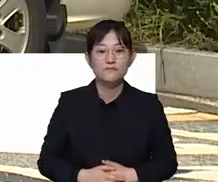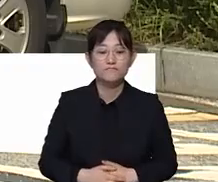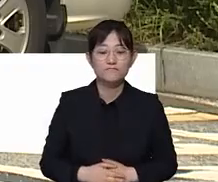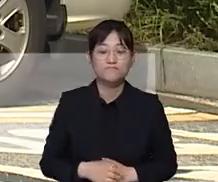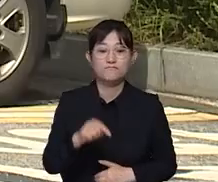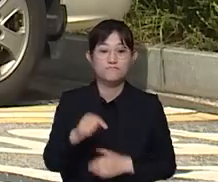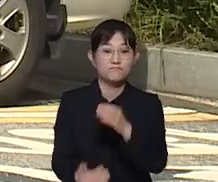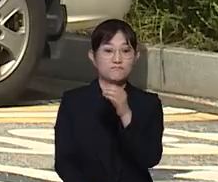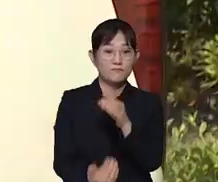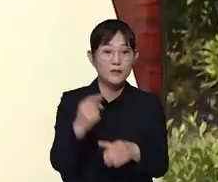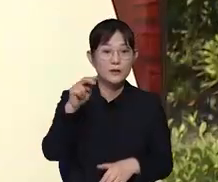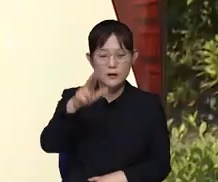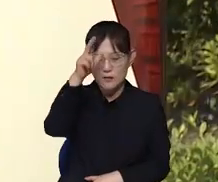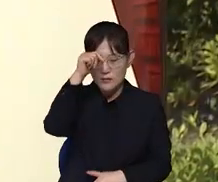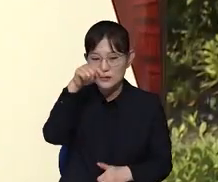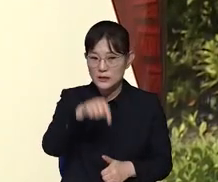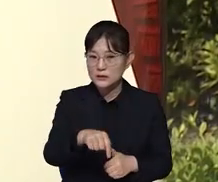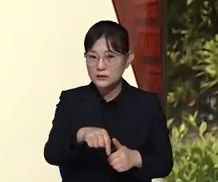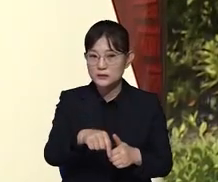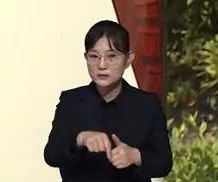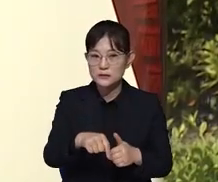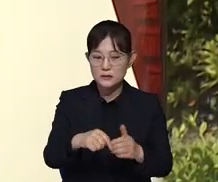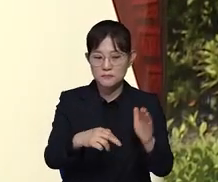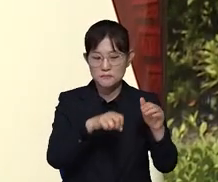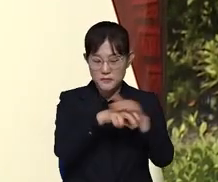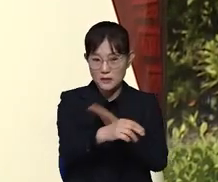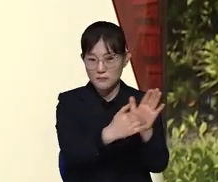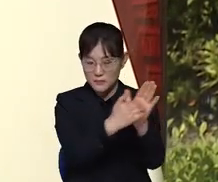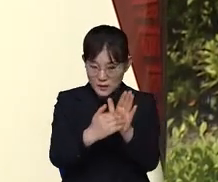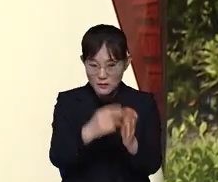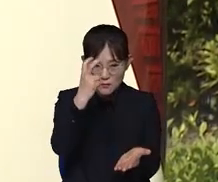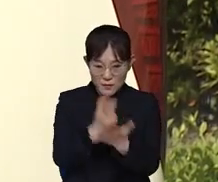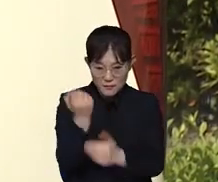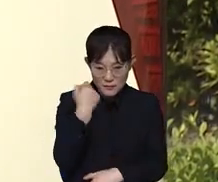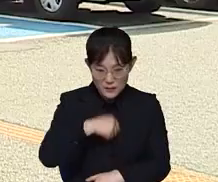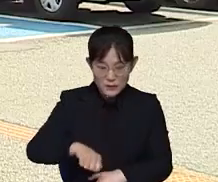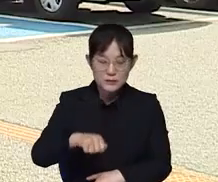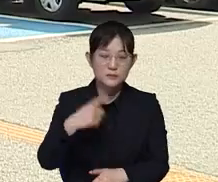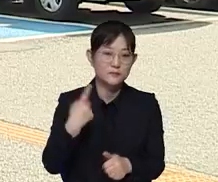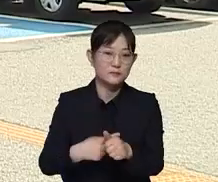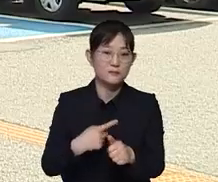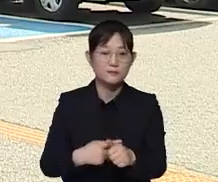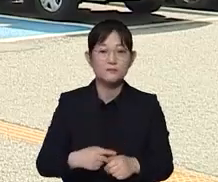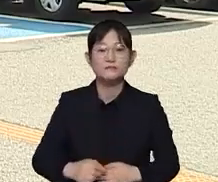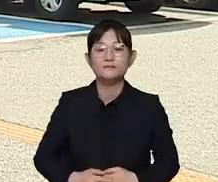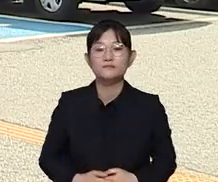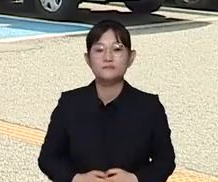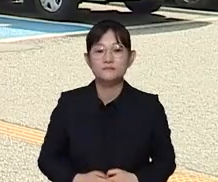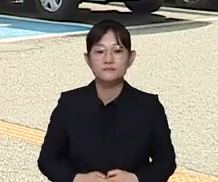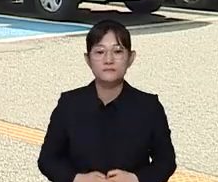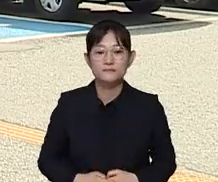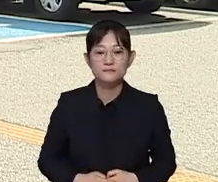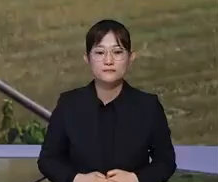두고 경찰이 피의자 도주 방지 지침을 지키지 않았다는 지적이 나오고 있습니다.